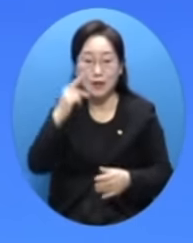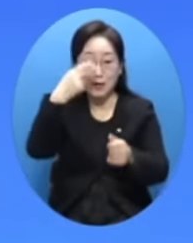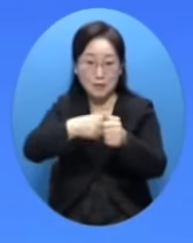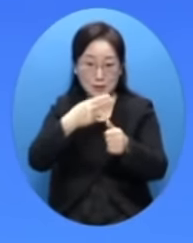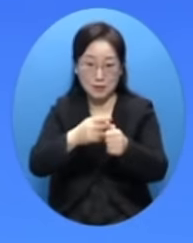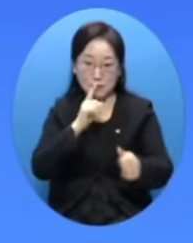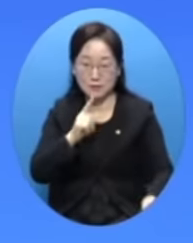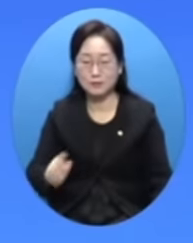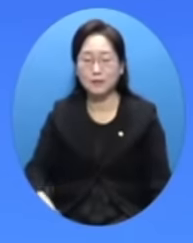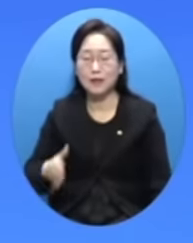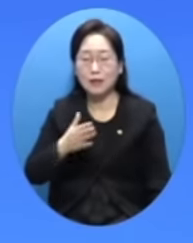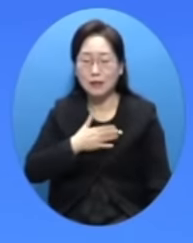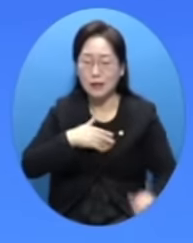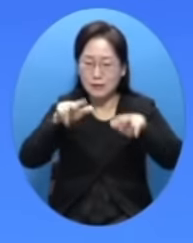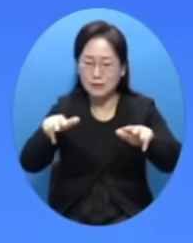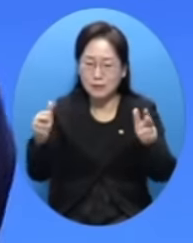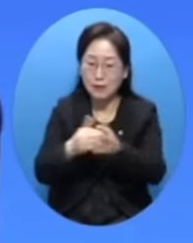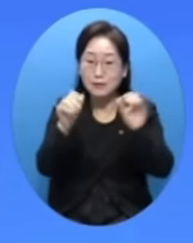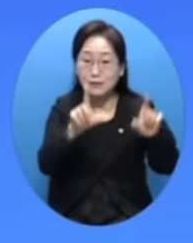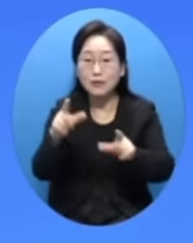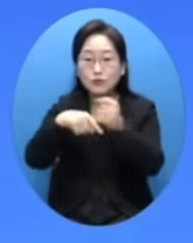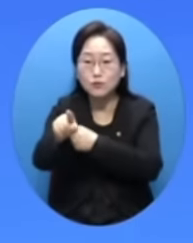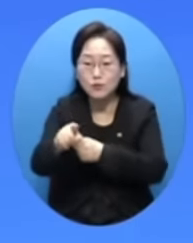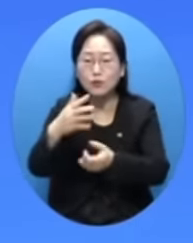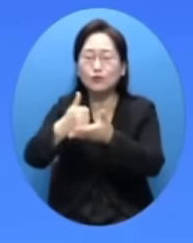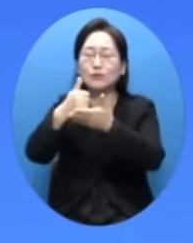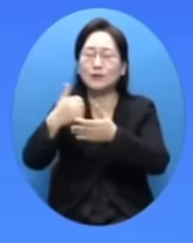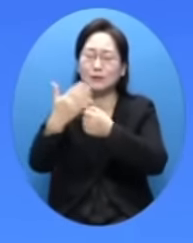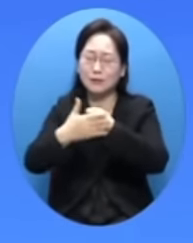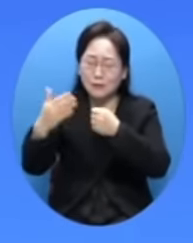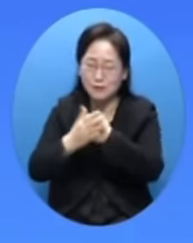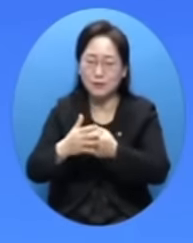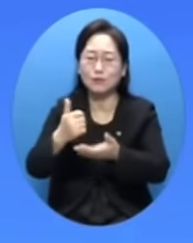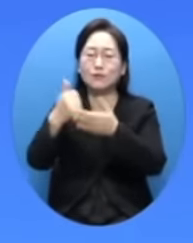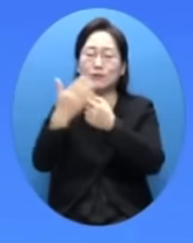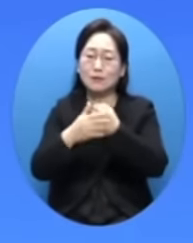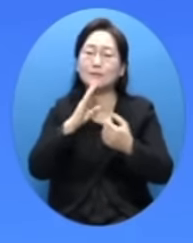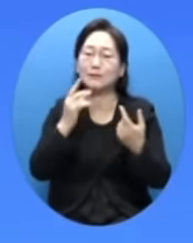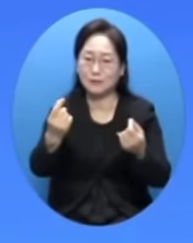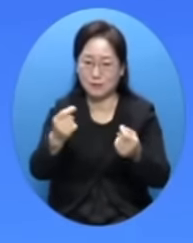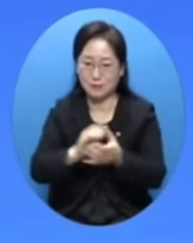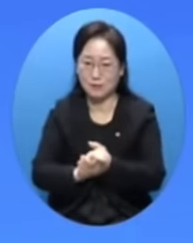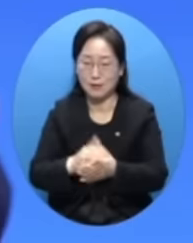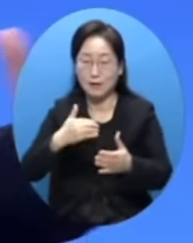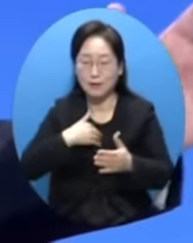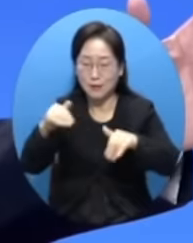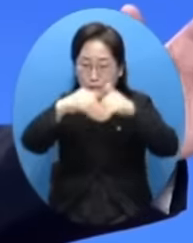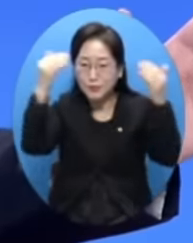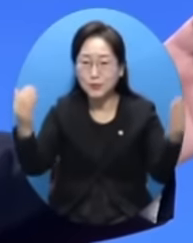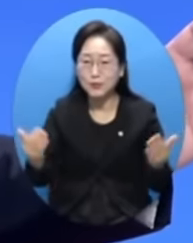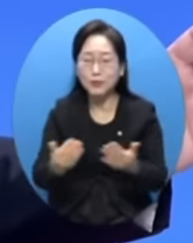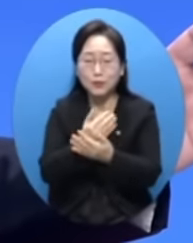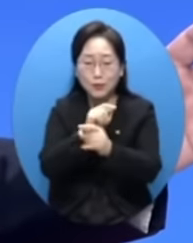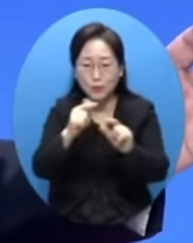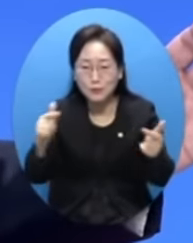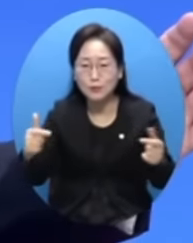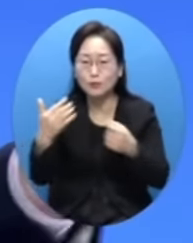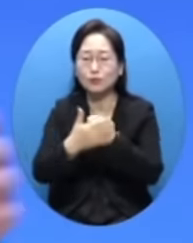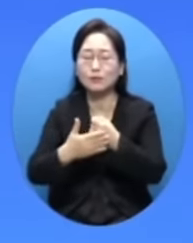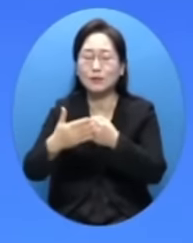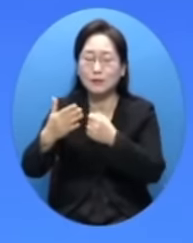고백합니다 나의 나된 것은 주님의 은혜라 주님의 은혜입니다 내가 한 모든 것은 주님의 은혜로 된